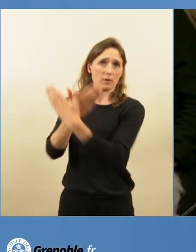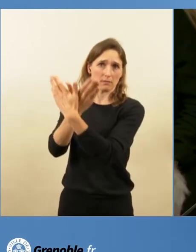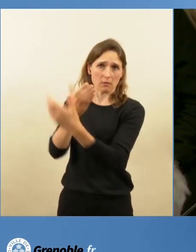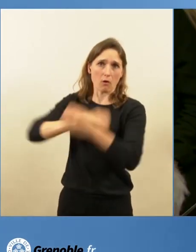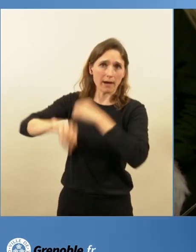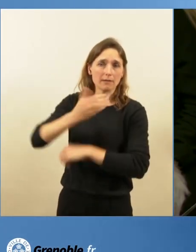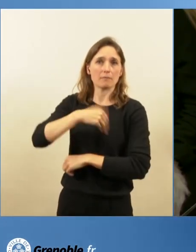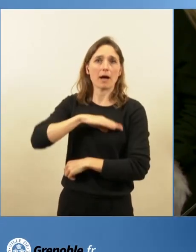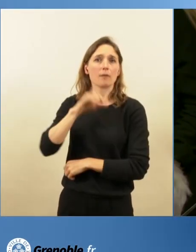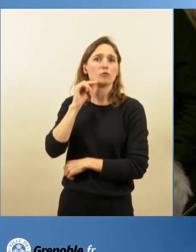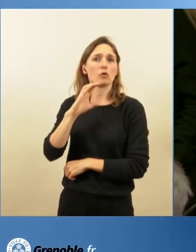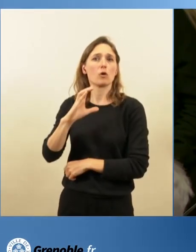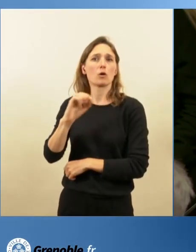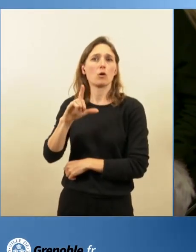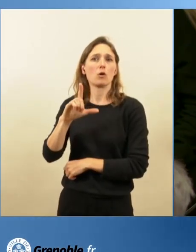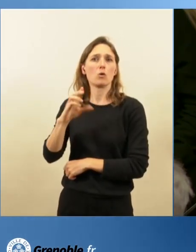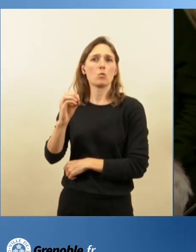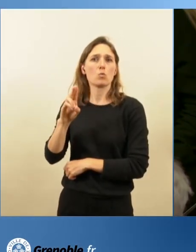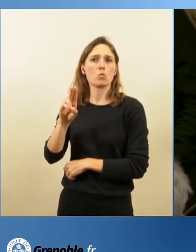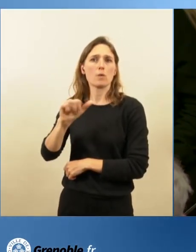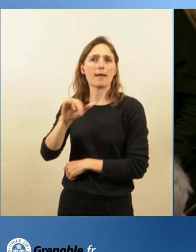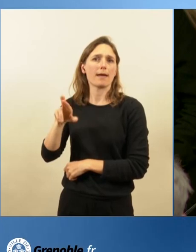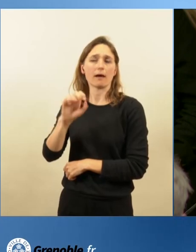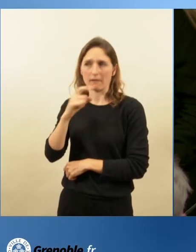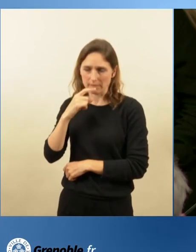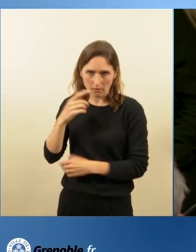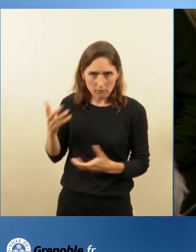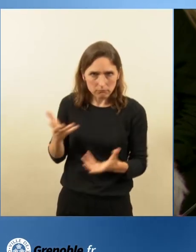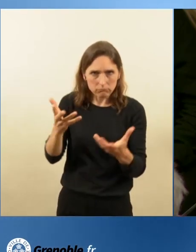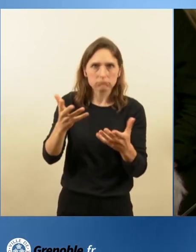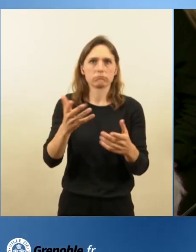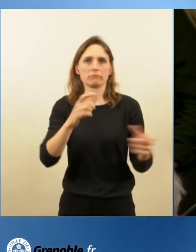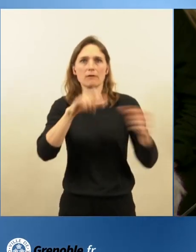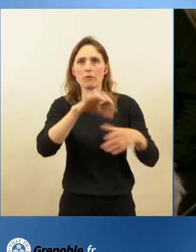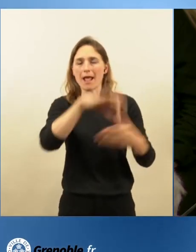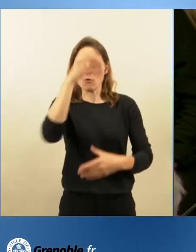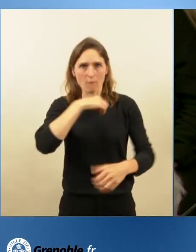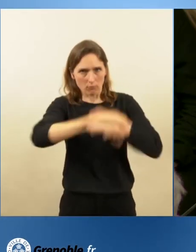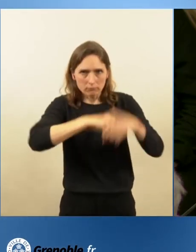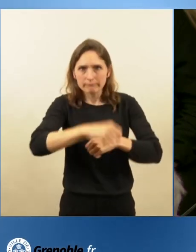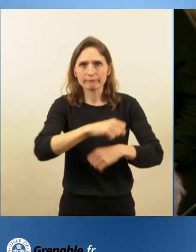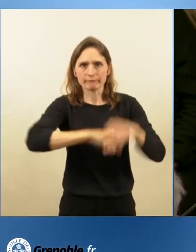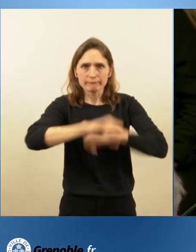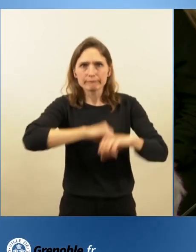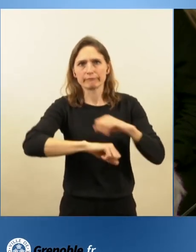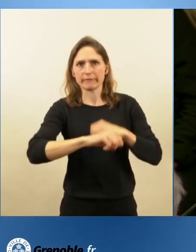invite les élus à agir vite en tenant compte de la contrainte de la ZFE pour les habitants c'est prématuré également de définir une date